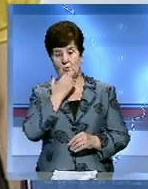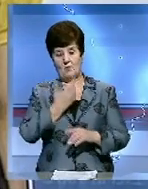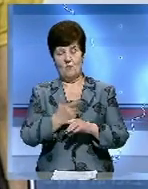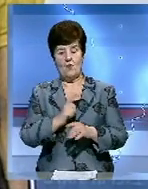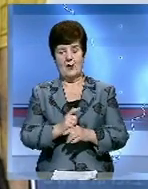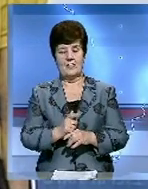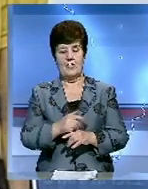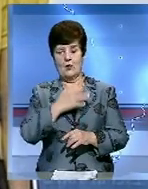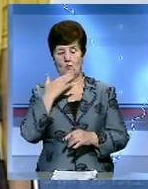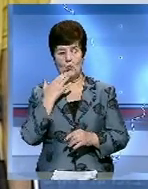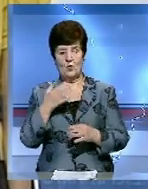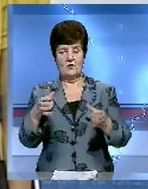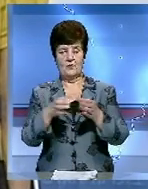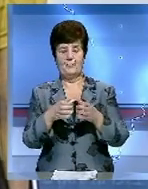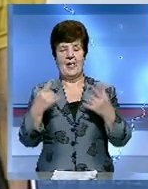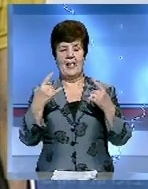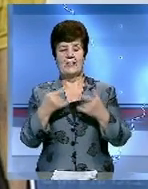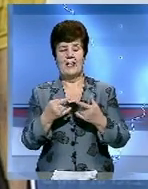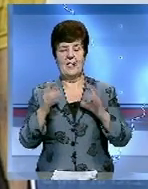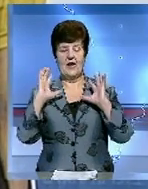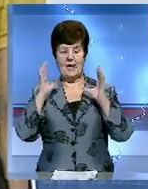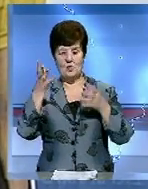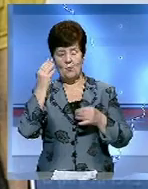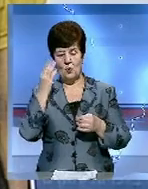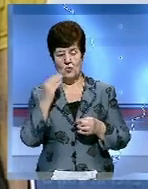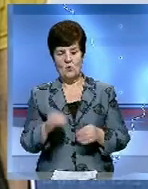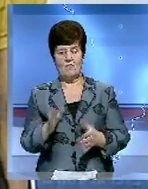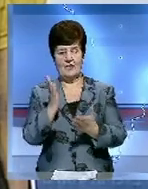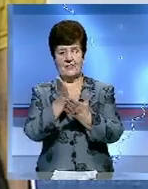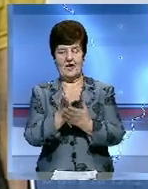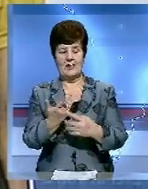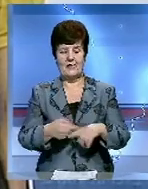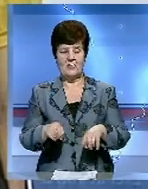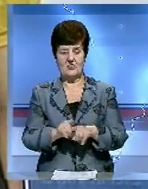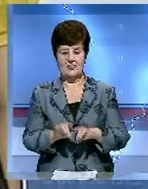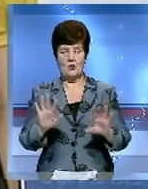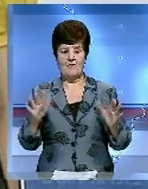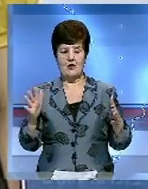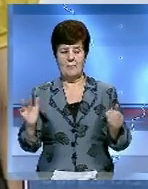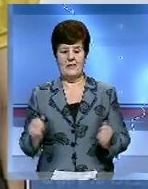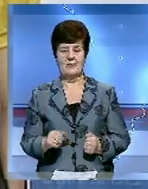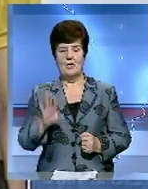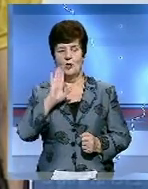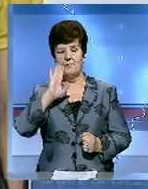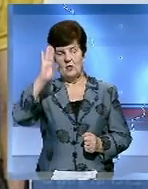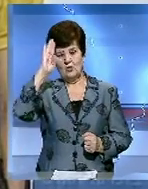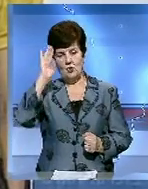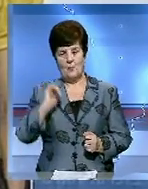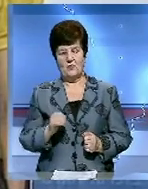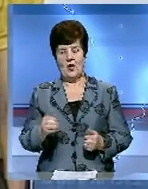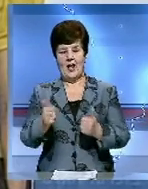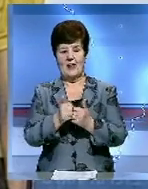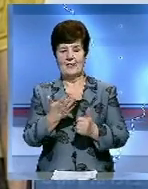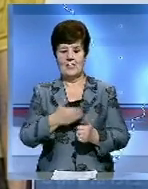companiei publice Teleradio Moldova, care a asigurat transmisiunea în direct a acestui eveniment. Doamnelor și domnilor, alături de